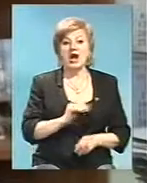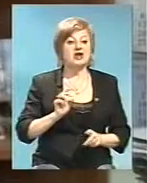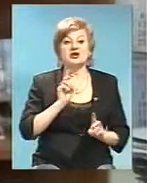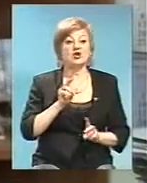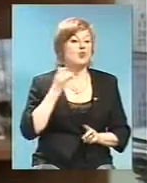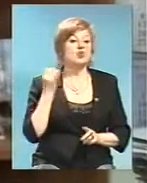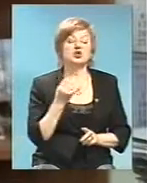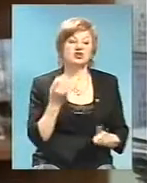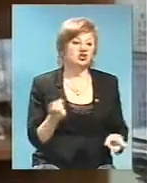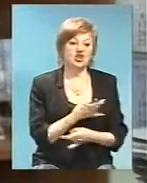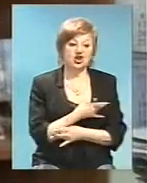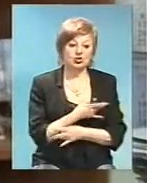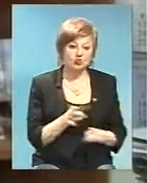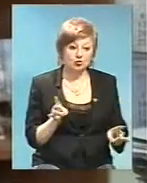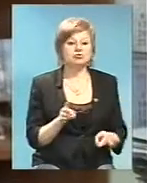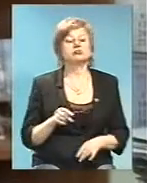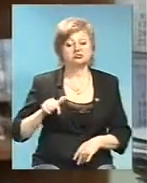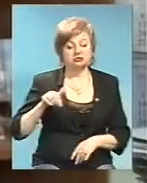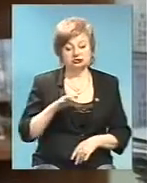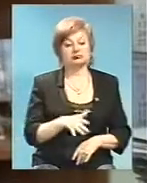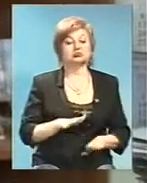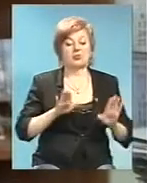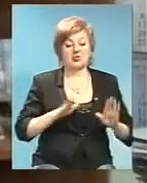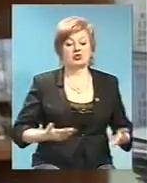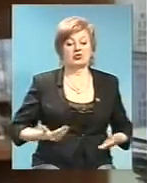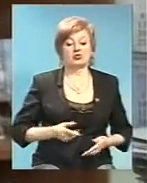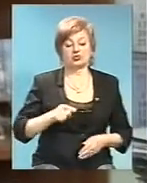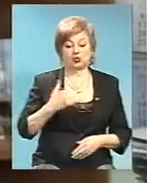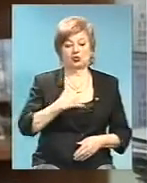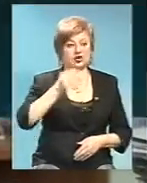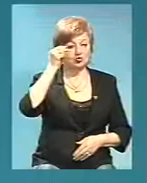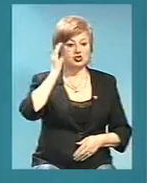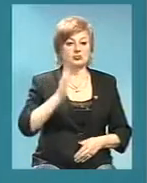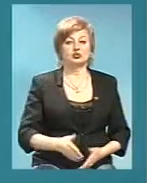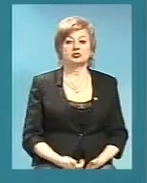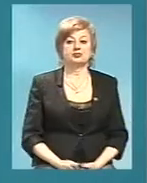може не дуже потрібно, але вони йдуть за місцем проживання, вони будуть у нас